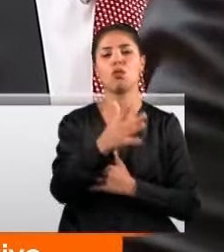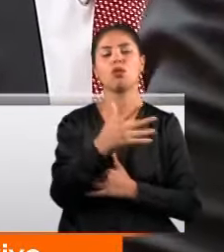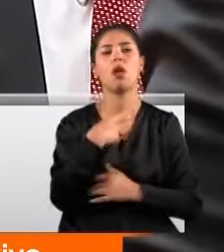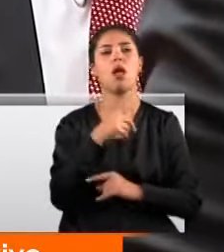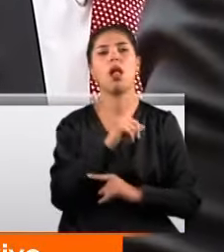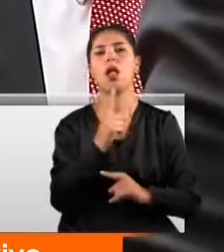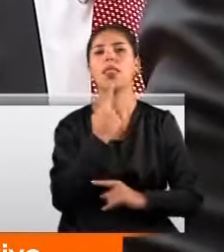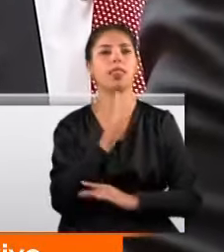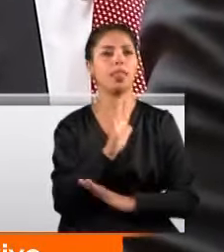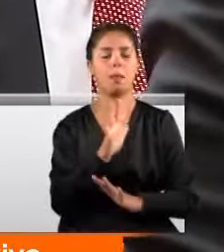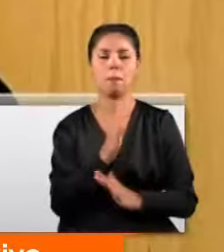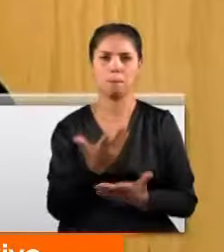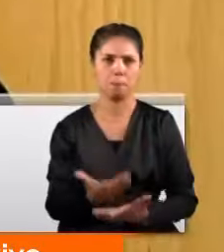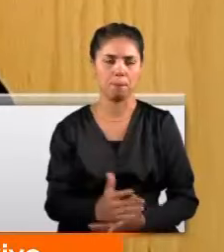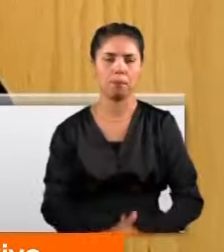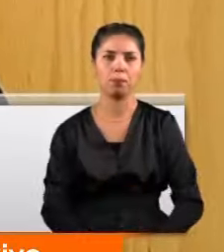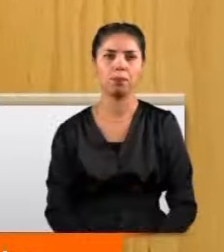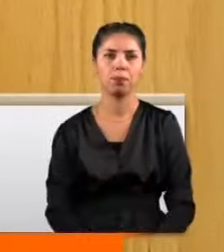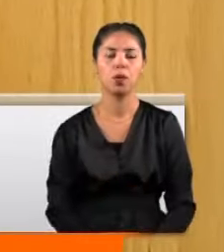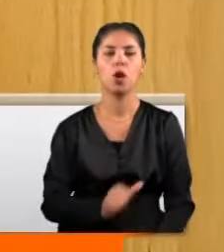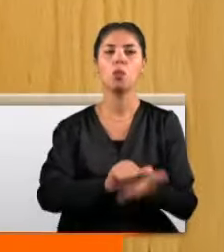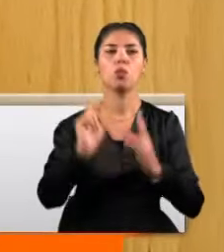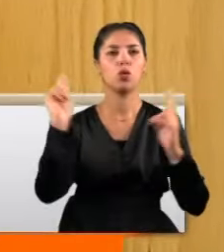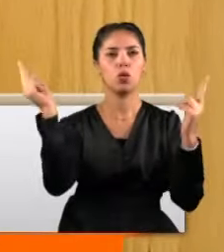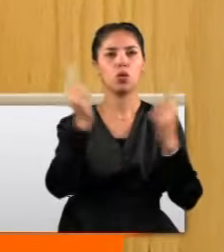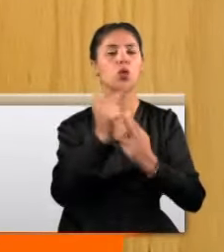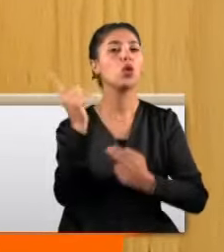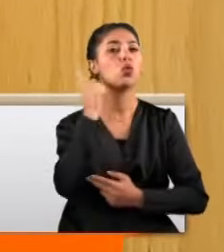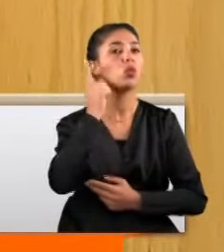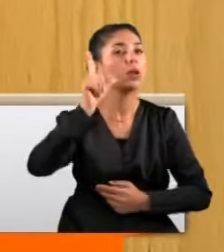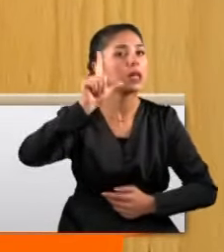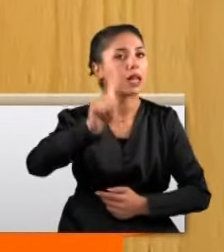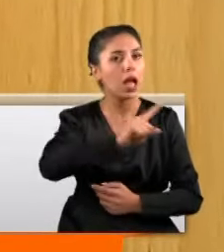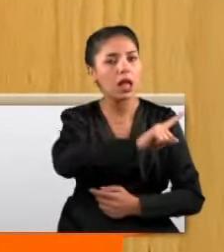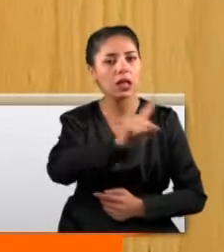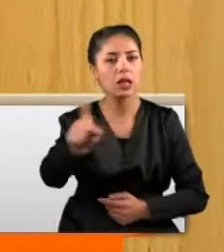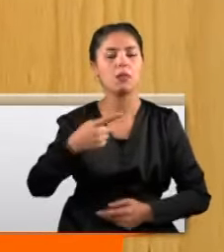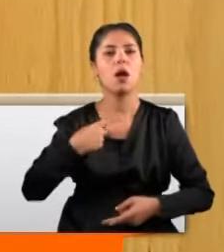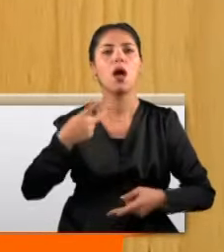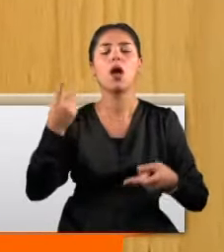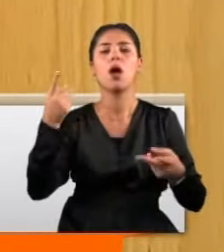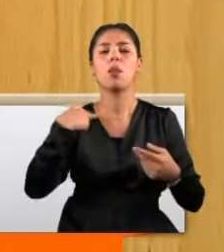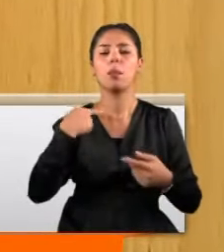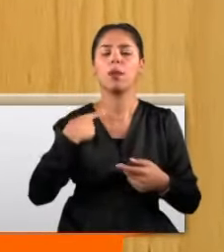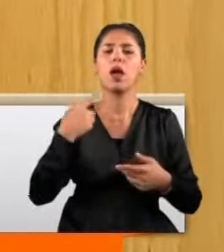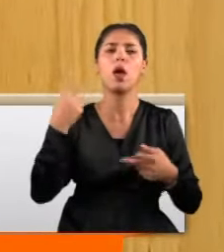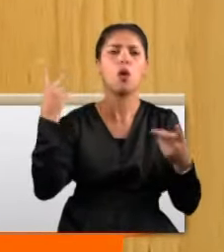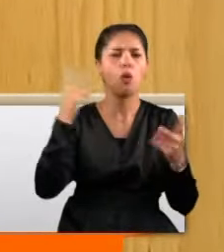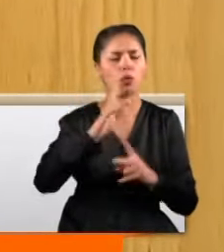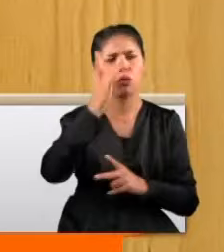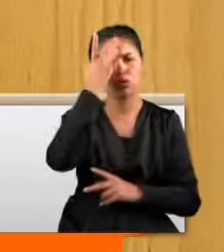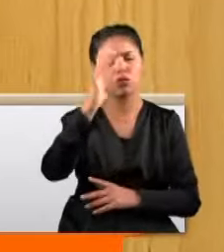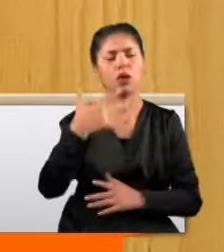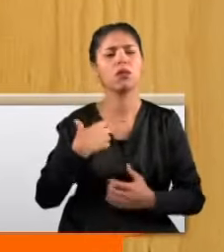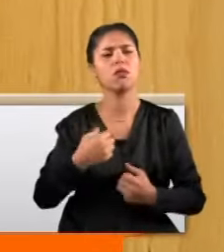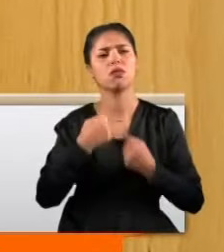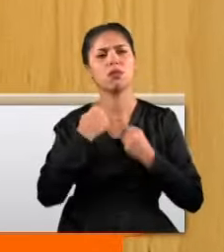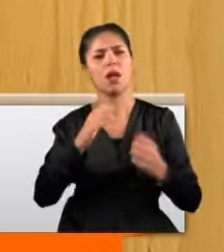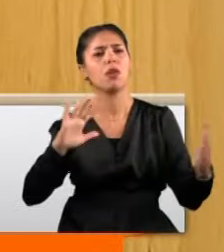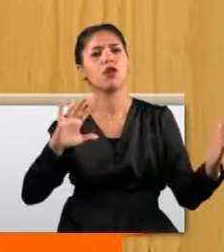kalırsa söz konusu değildir. Tüm dünya duysun ki ölümüz şehit, dirimiz yiğit,